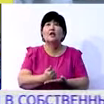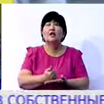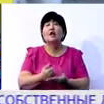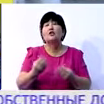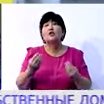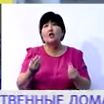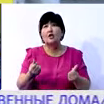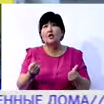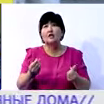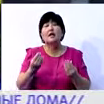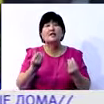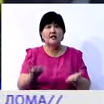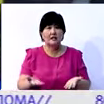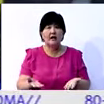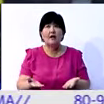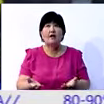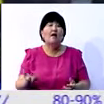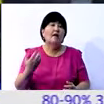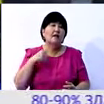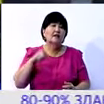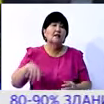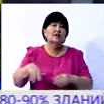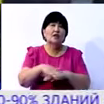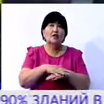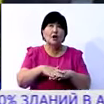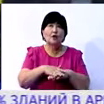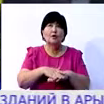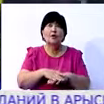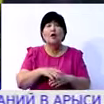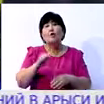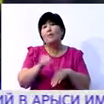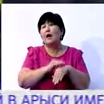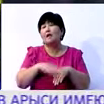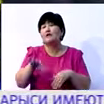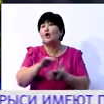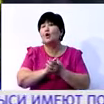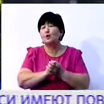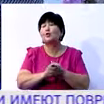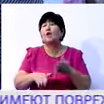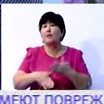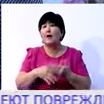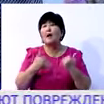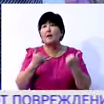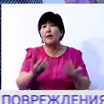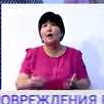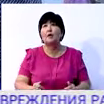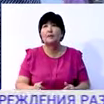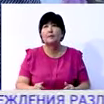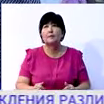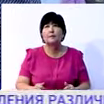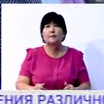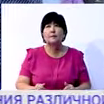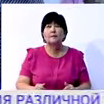денежные средства. Кызылординский народ молодцы, все дружно помогают.